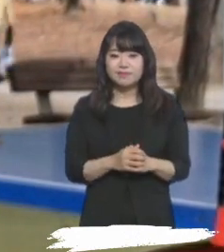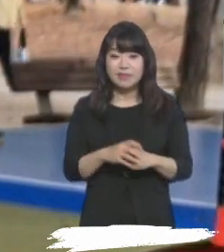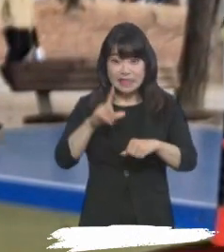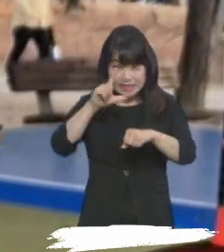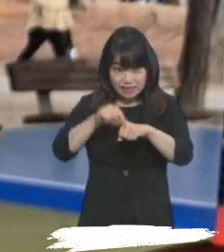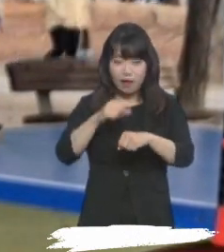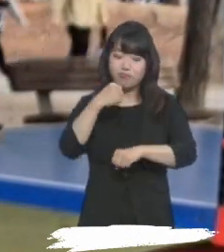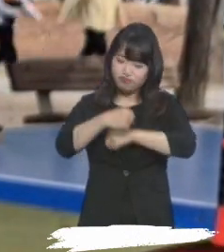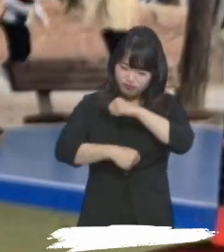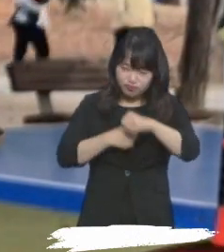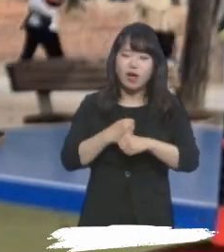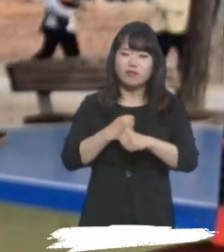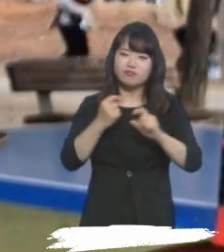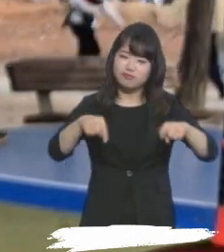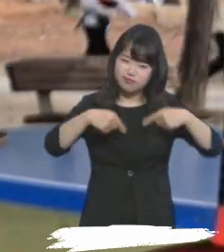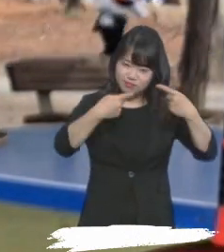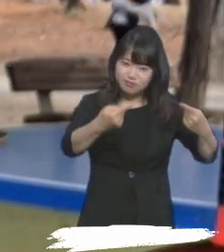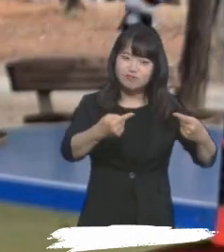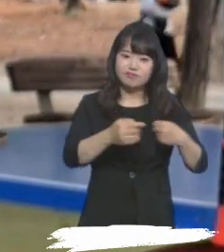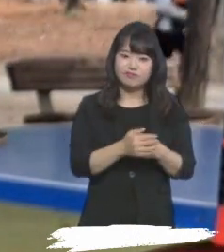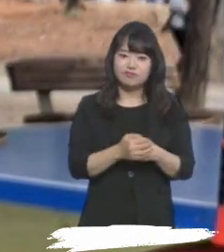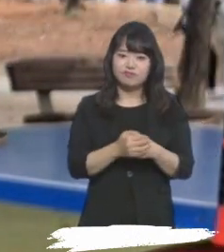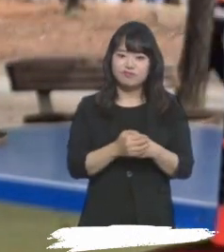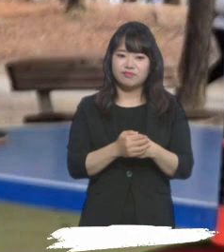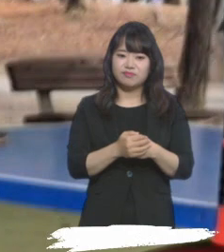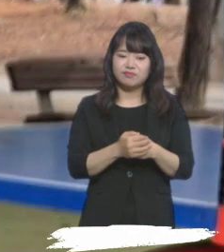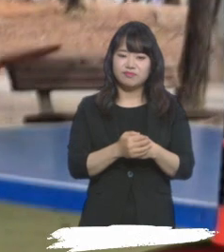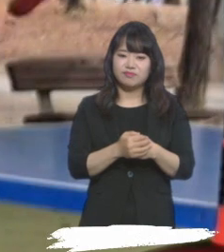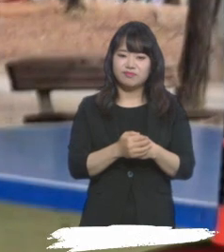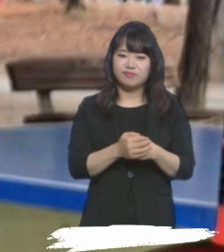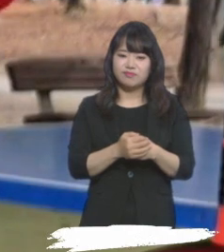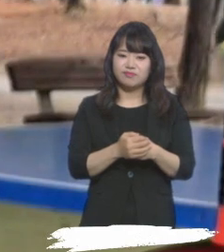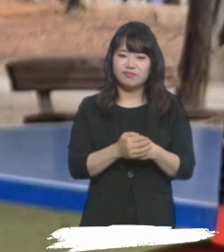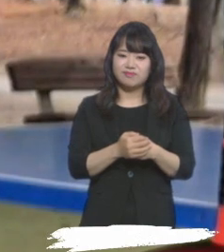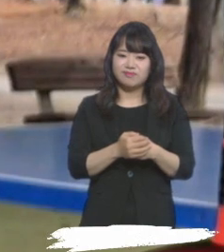시간 날 때마다 이용할 수 있도록 많이